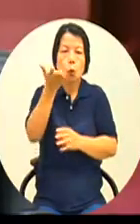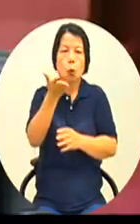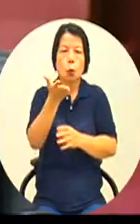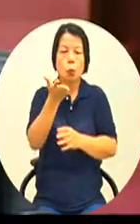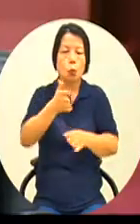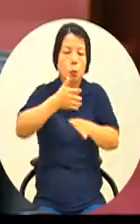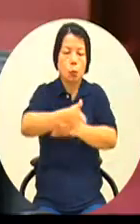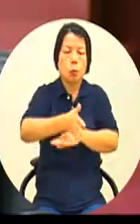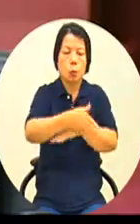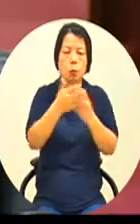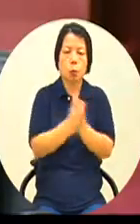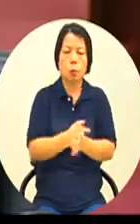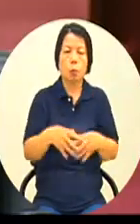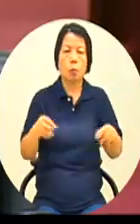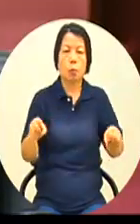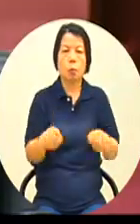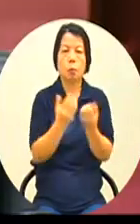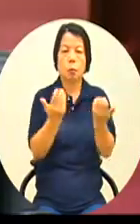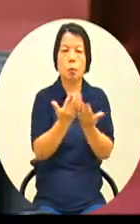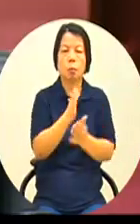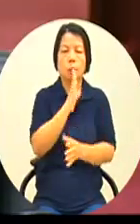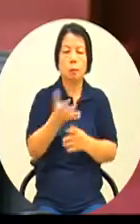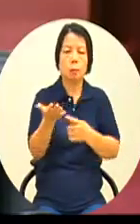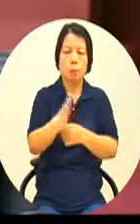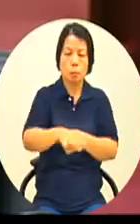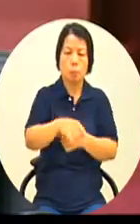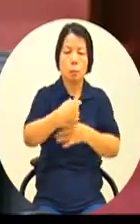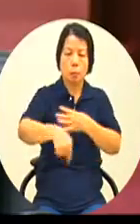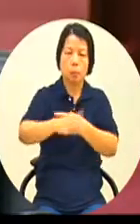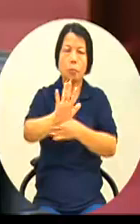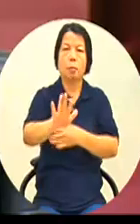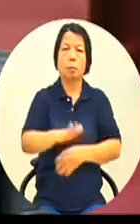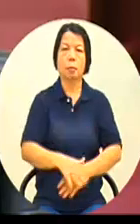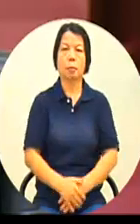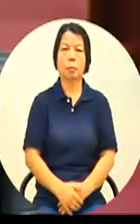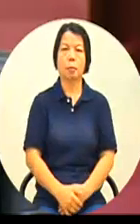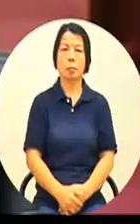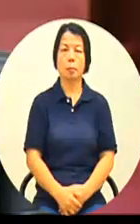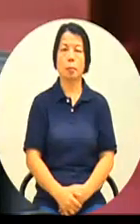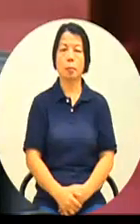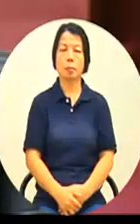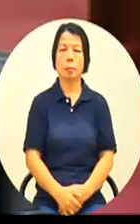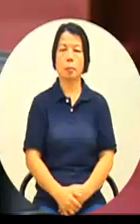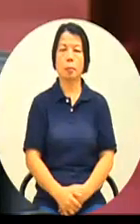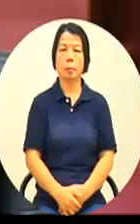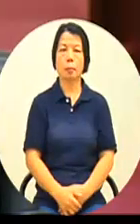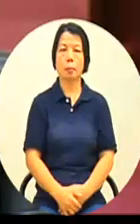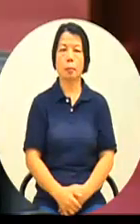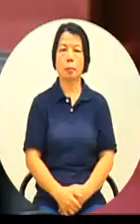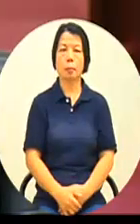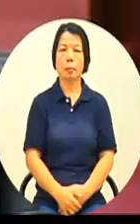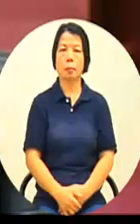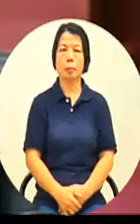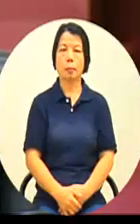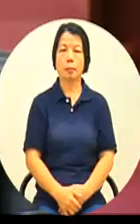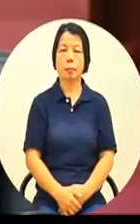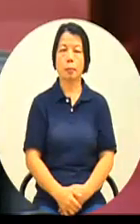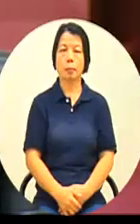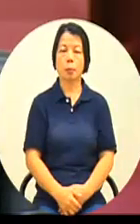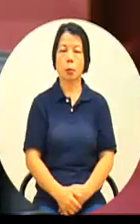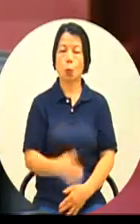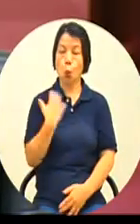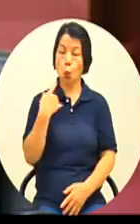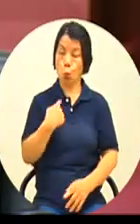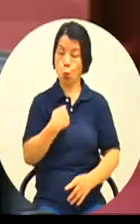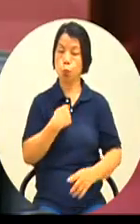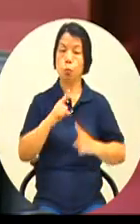对？发生足重大个即个吼死伤的车祸嘛，吼，啊，即他们讲即，吼，遐东西我哩嘛是现场，对不